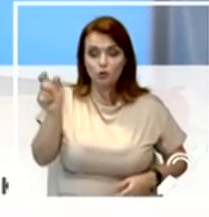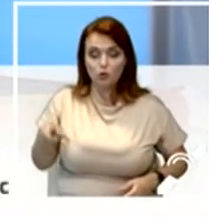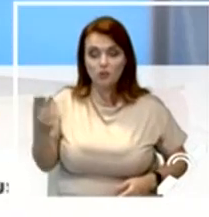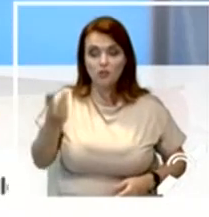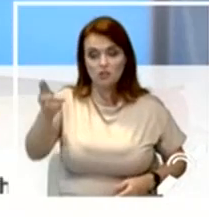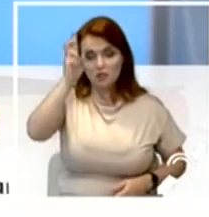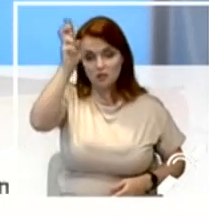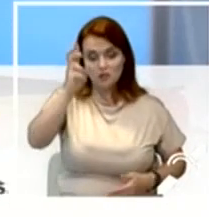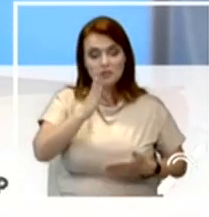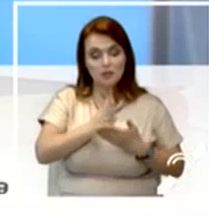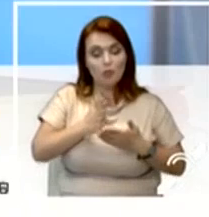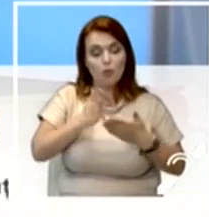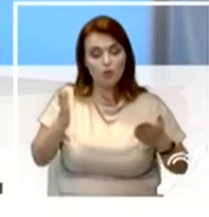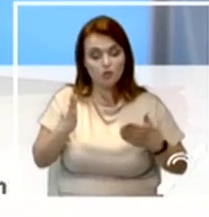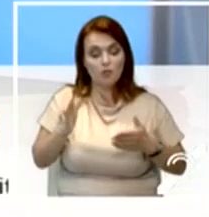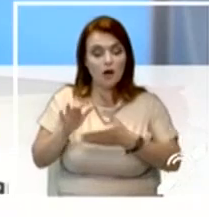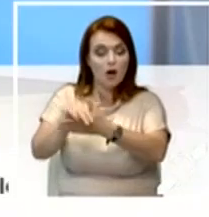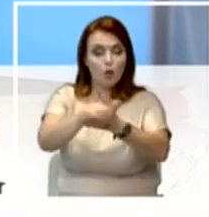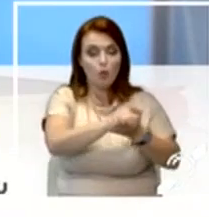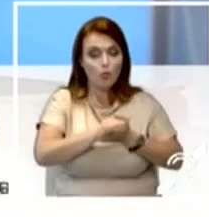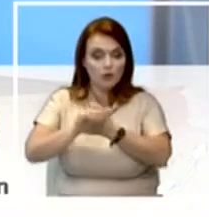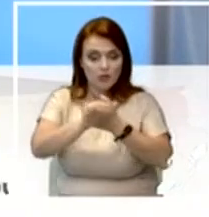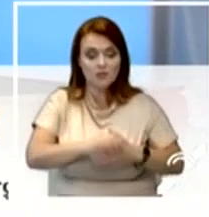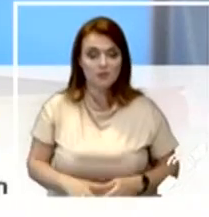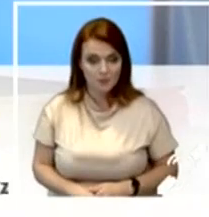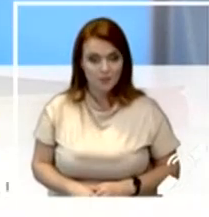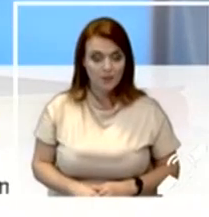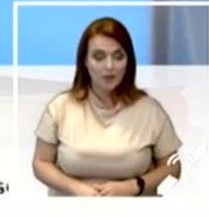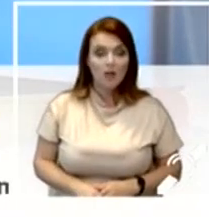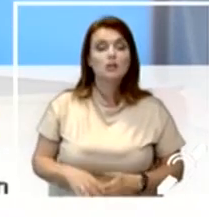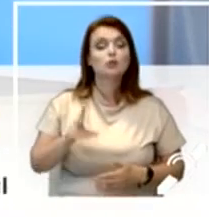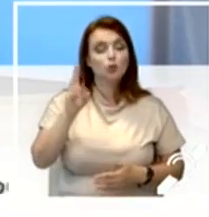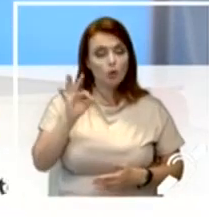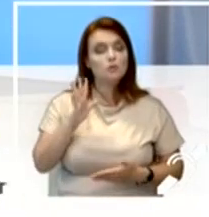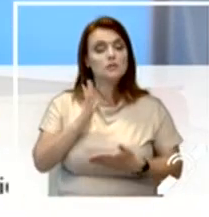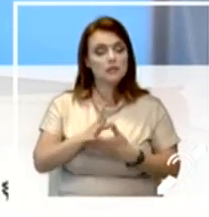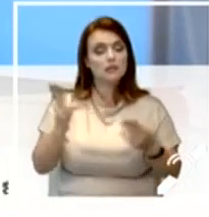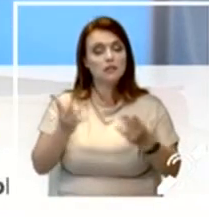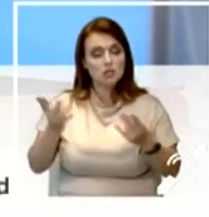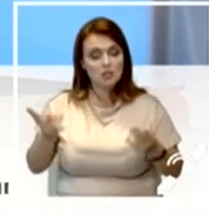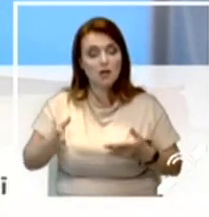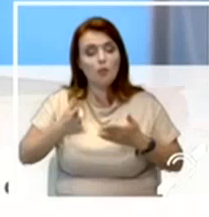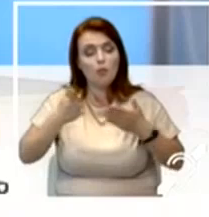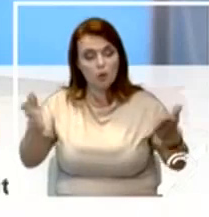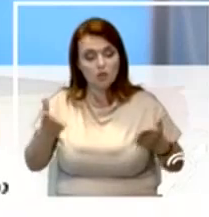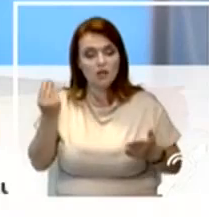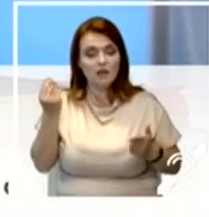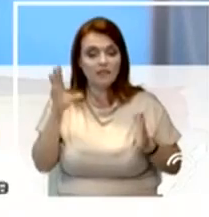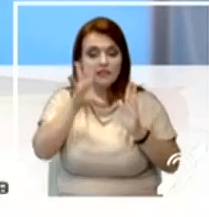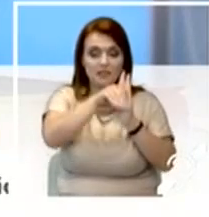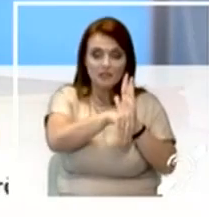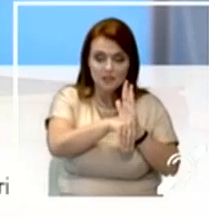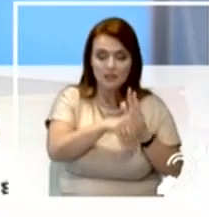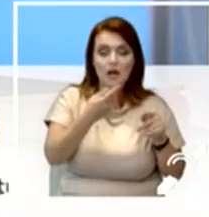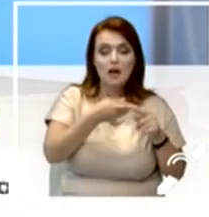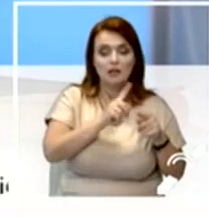uniți, spun reprezentanții instituțiilor de profil din Chișinău. Totuși, sunt necesare mai multe investiții în acest domeniu, dar și o viziune